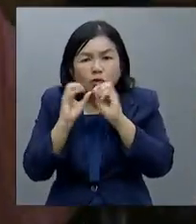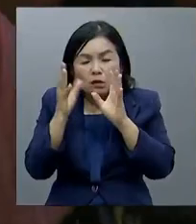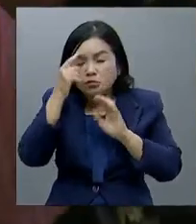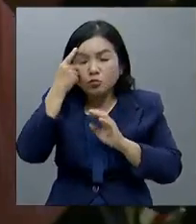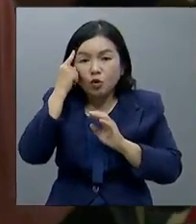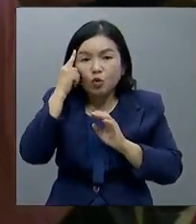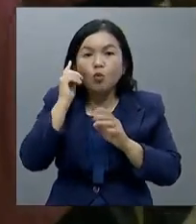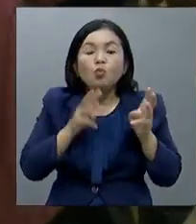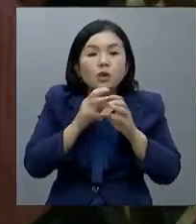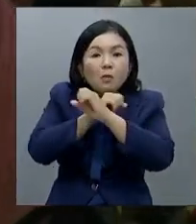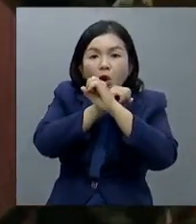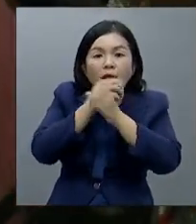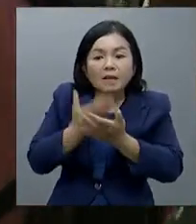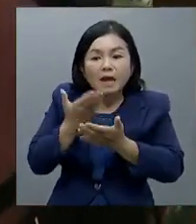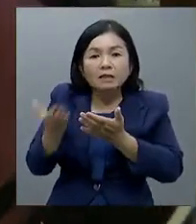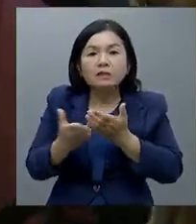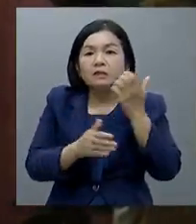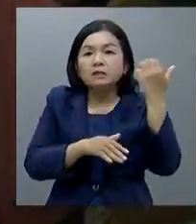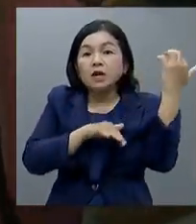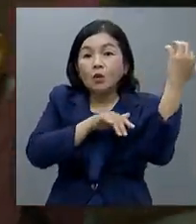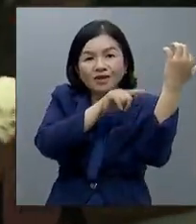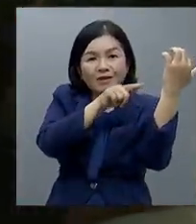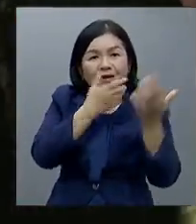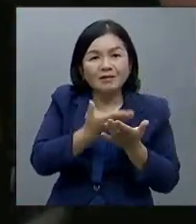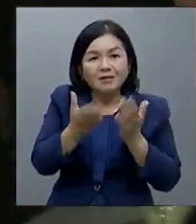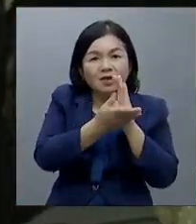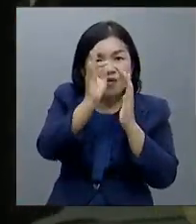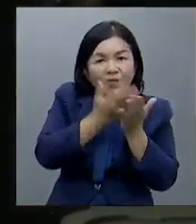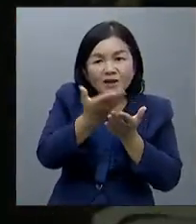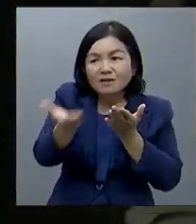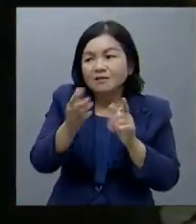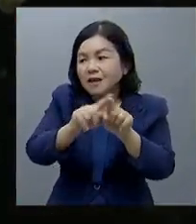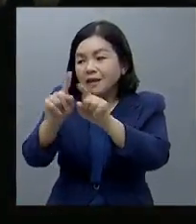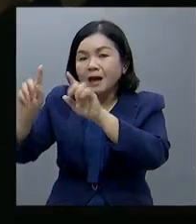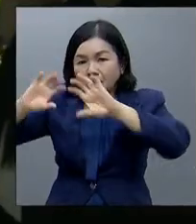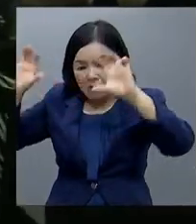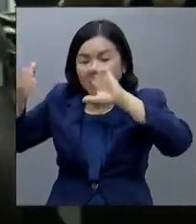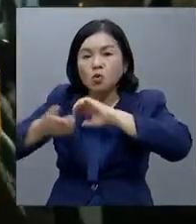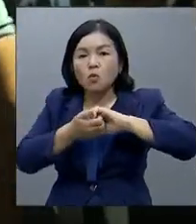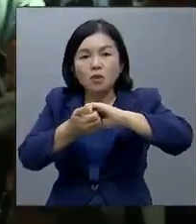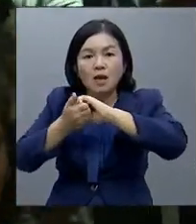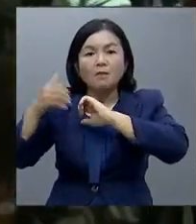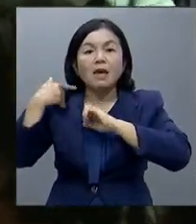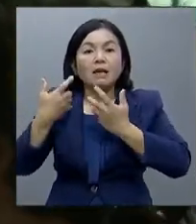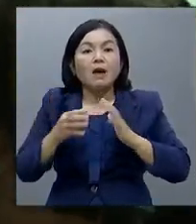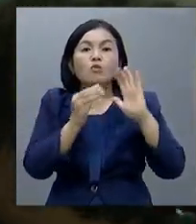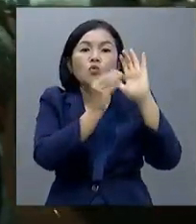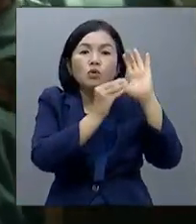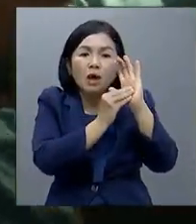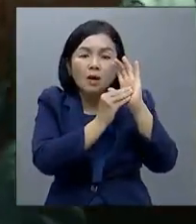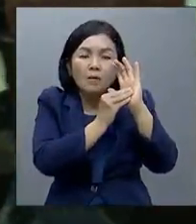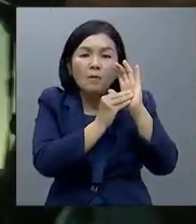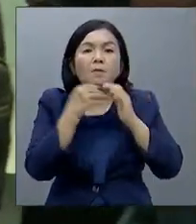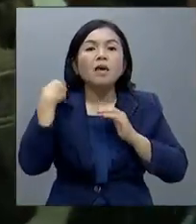างป้องกันการซื้อปืนจากอินเทอร์เน็ตที่จะต้องร่วมมือกันหลายภาคส่วนในระดับรัฐบาลแต่ส่วนของกทม.มีการกำชับ